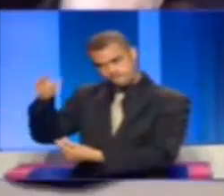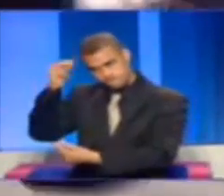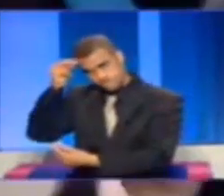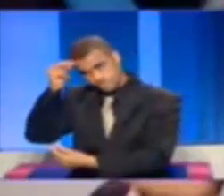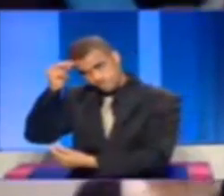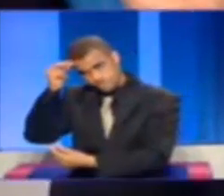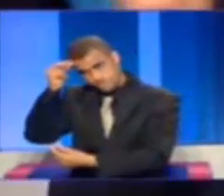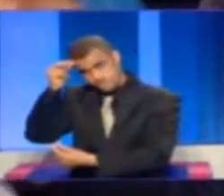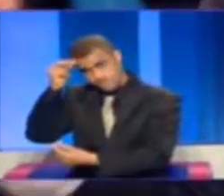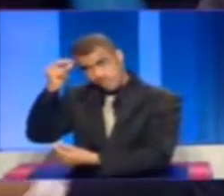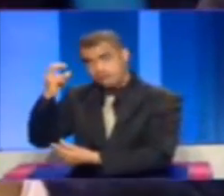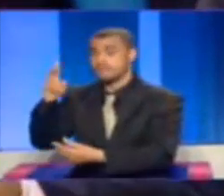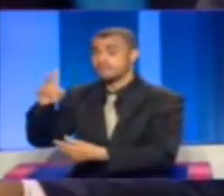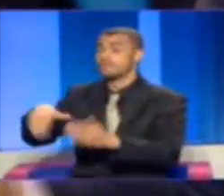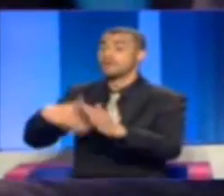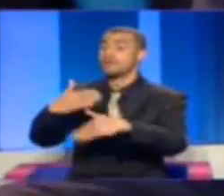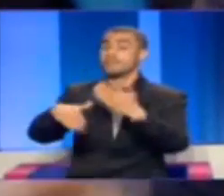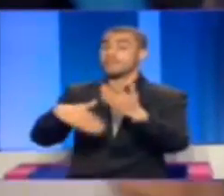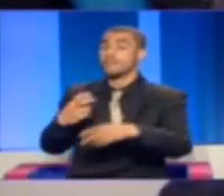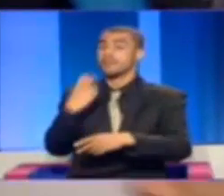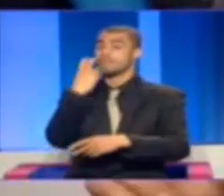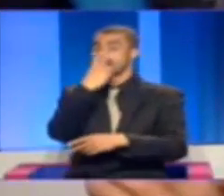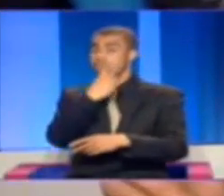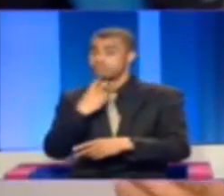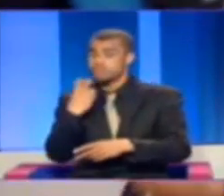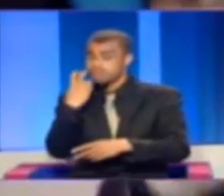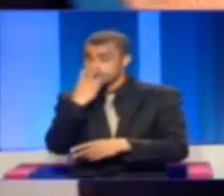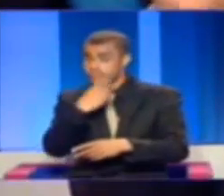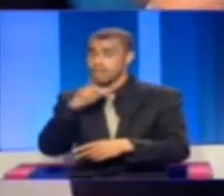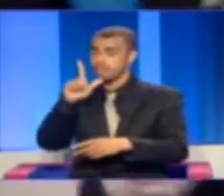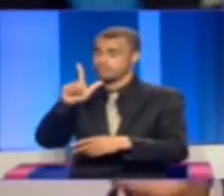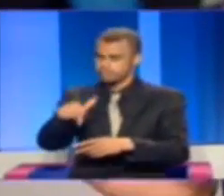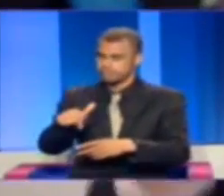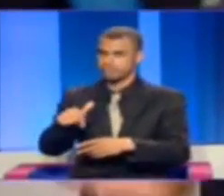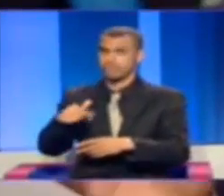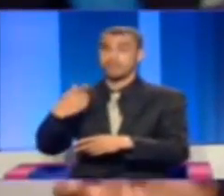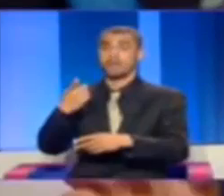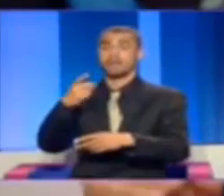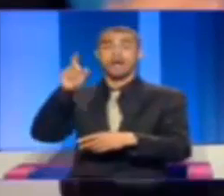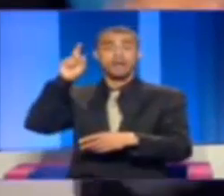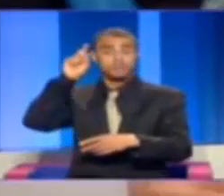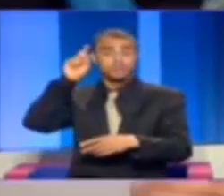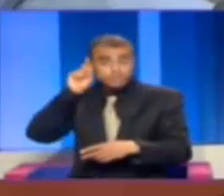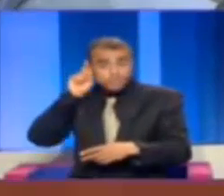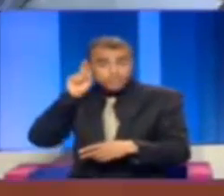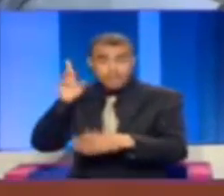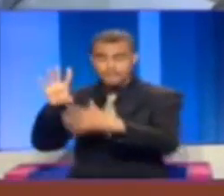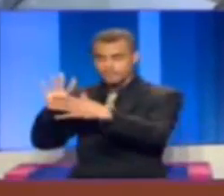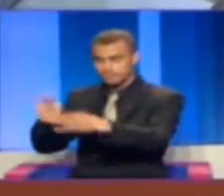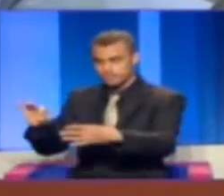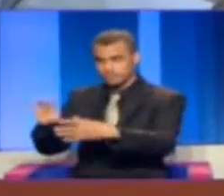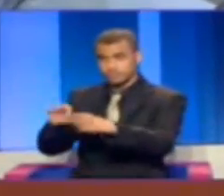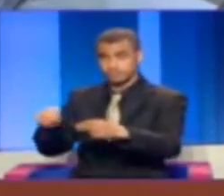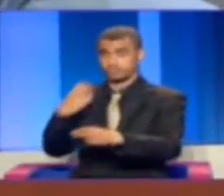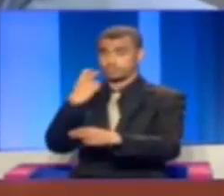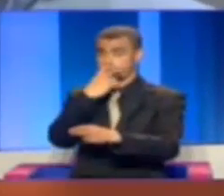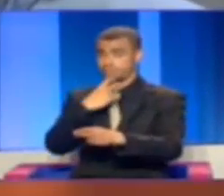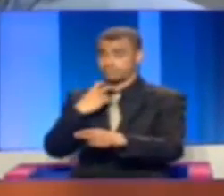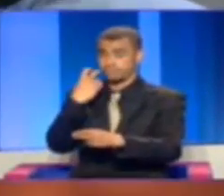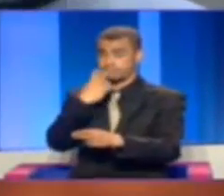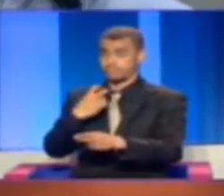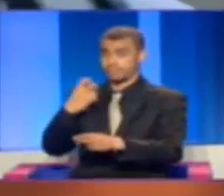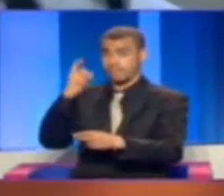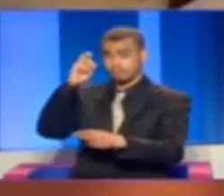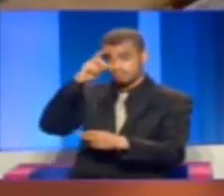بعد زرع القوقعه هو اللي مهم. 10% هي زرع القوقعه، ولكن 90% ديال المتابعه وديال العمل على التدريب